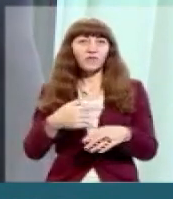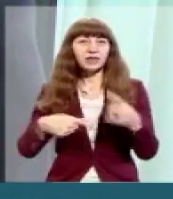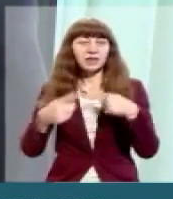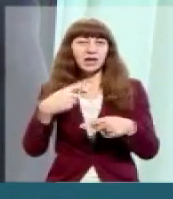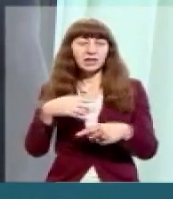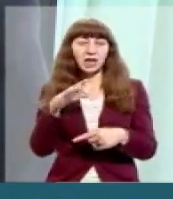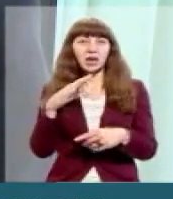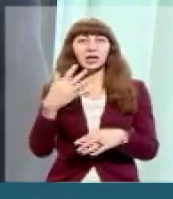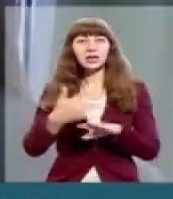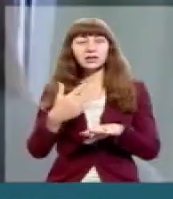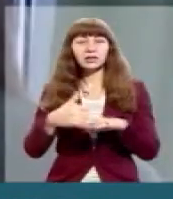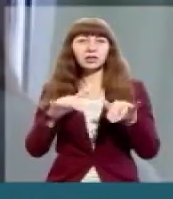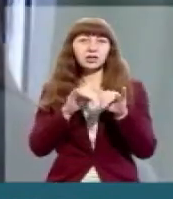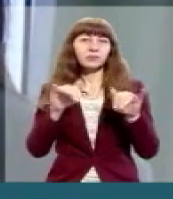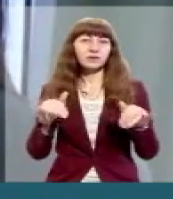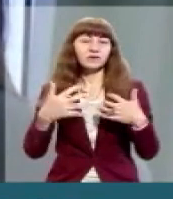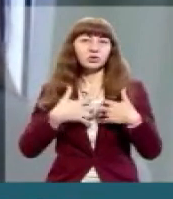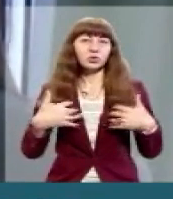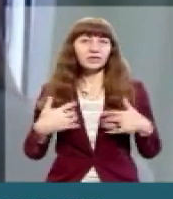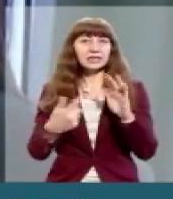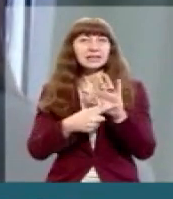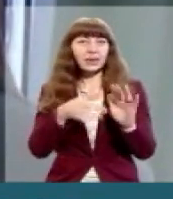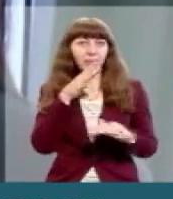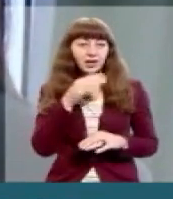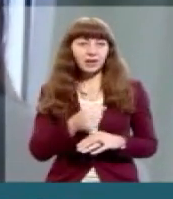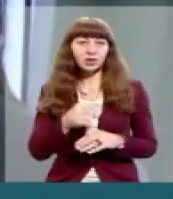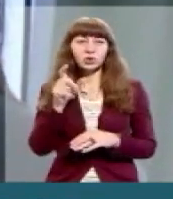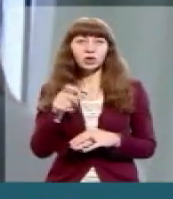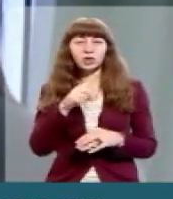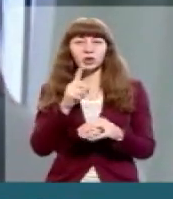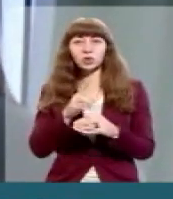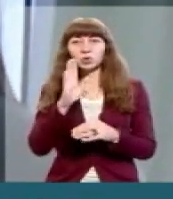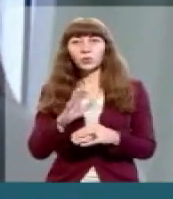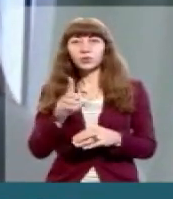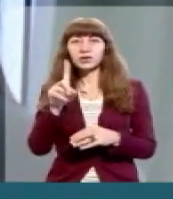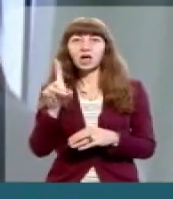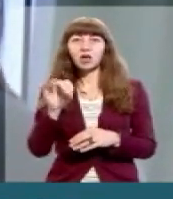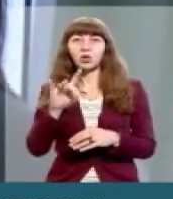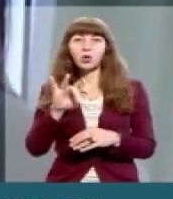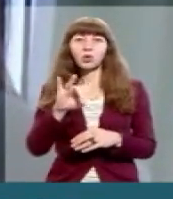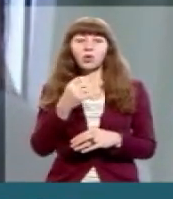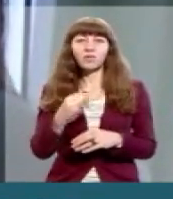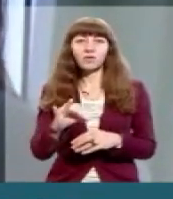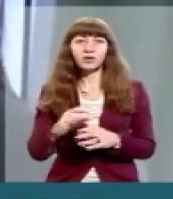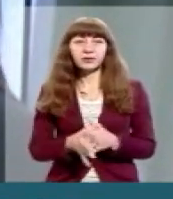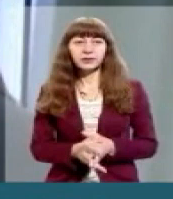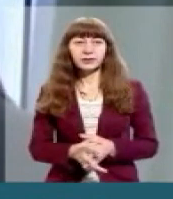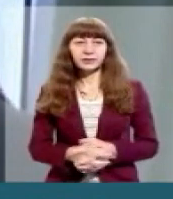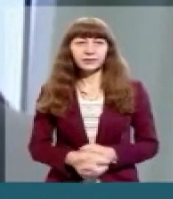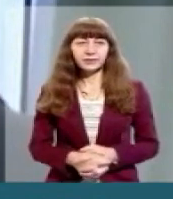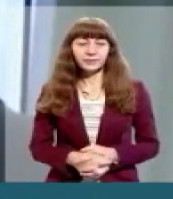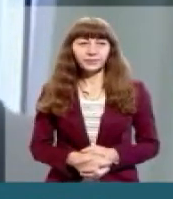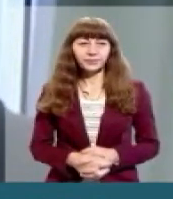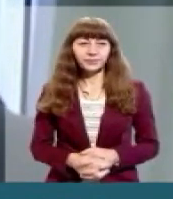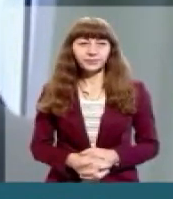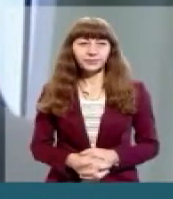несиенің қайтарым мерзімі 7 жыл. Несие алушы жас кәсіпкердің кепілге қоятын мүлкі болуы керек. Және оның салық органдарда тіркелу мерзімі 5